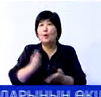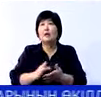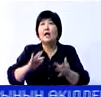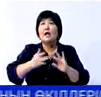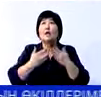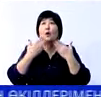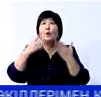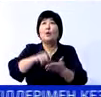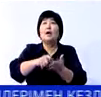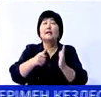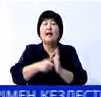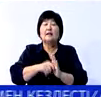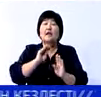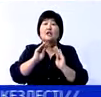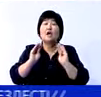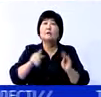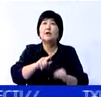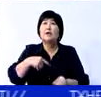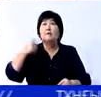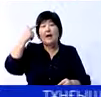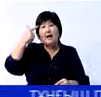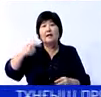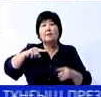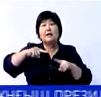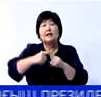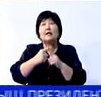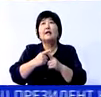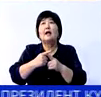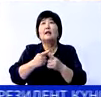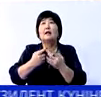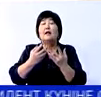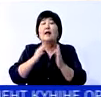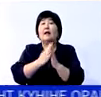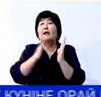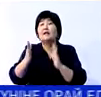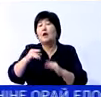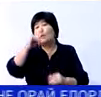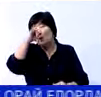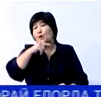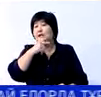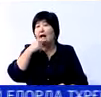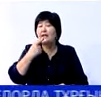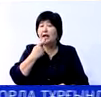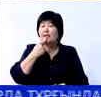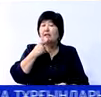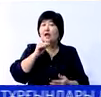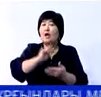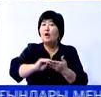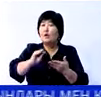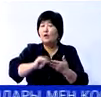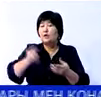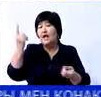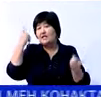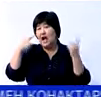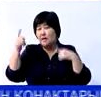оқу залын жабдықтау кезінде біз ғылыми техникалық кітапхананың қорындағы орыс және қазақ тіліндегі көрнекті жазушының